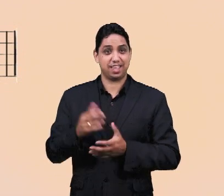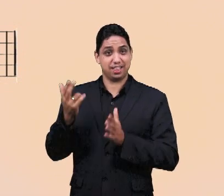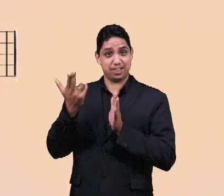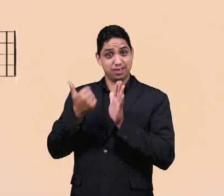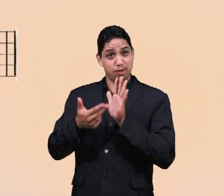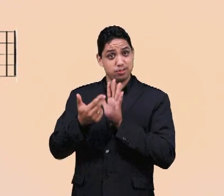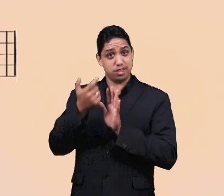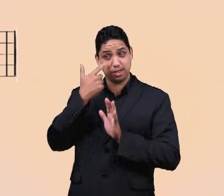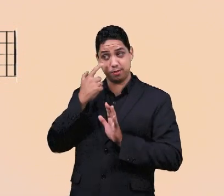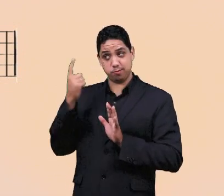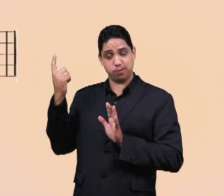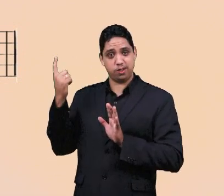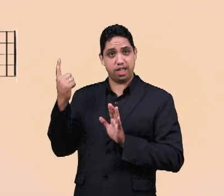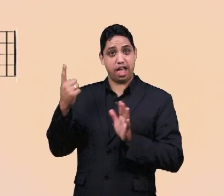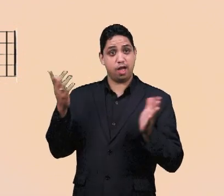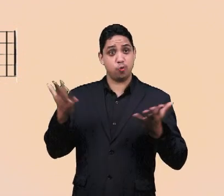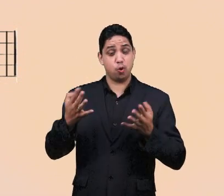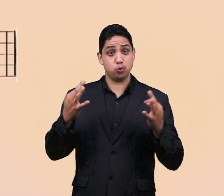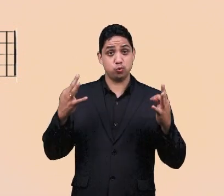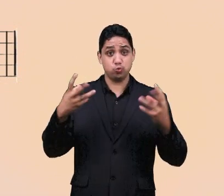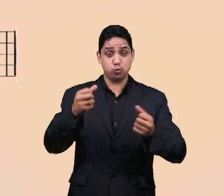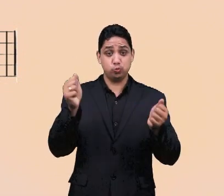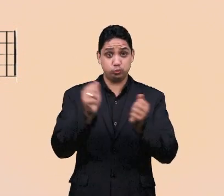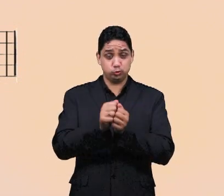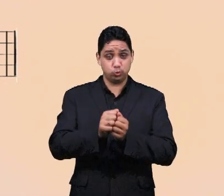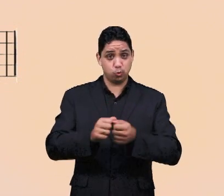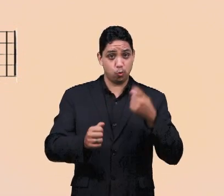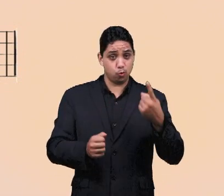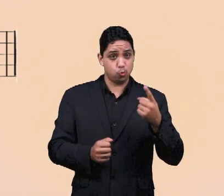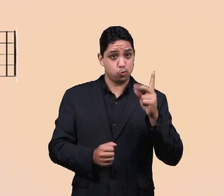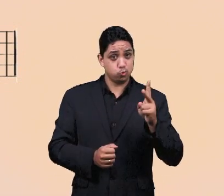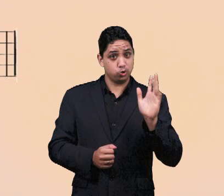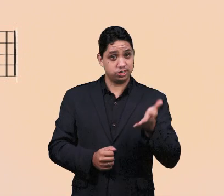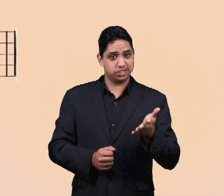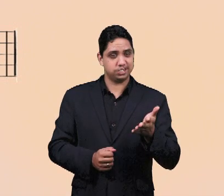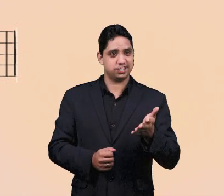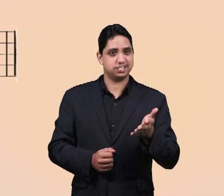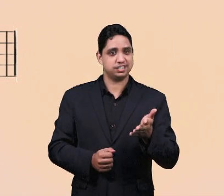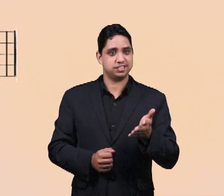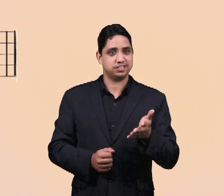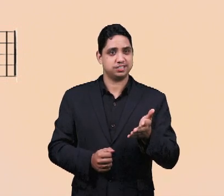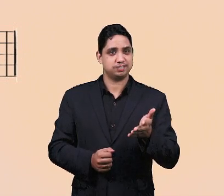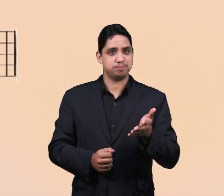Maintenant, je vais compter et on va ensemble. 1, 2.